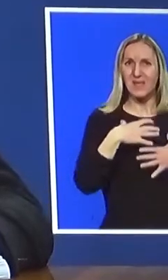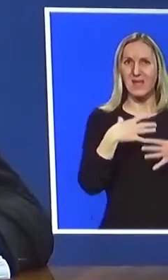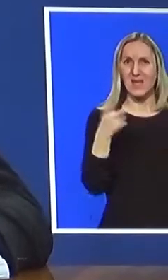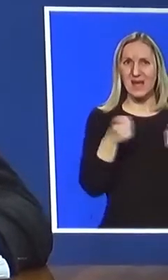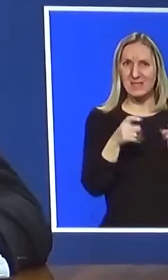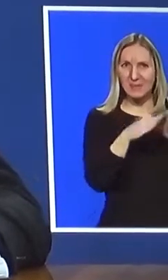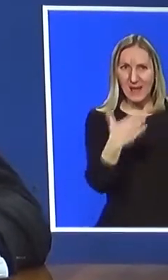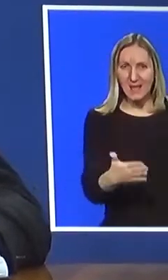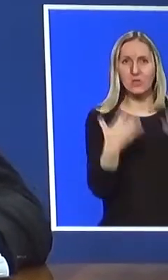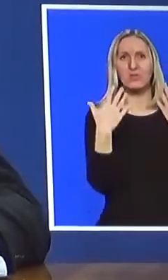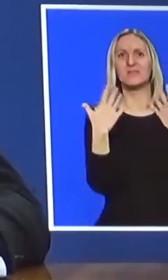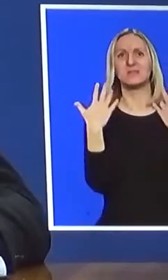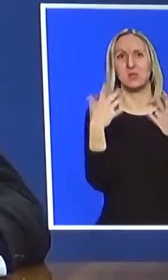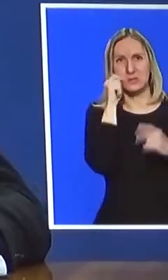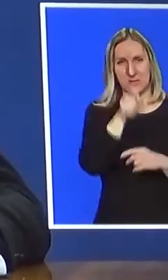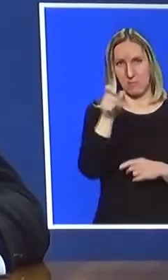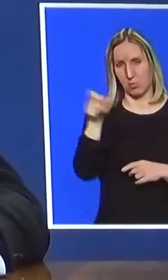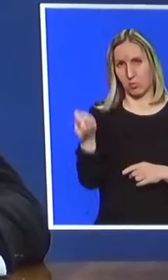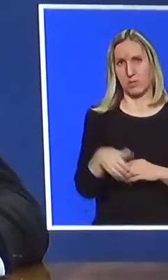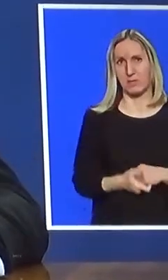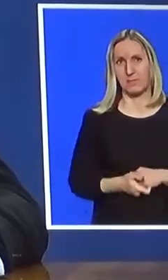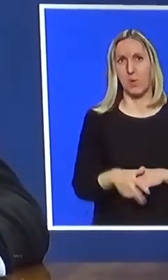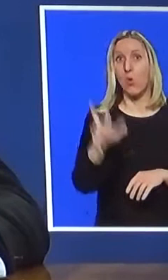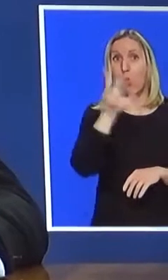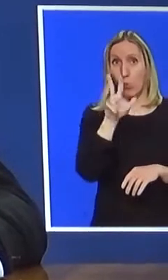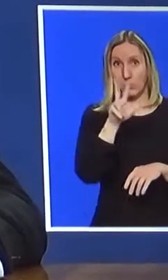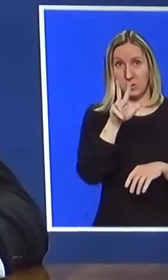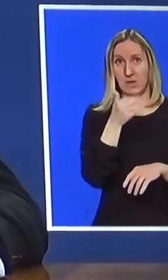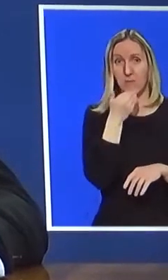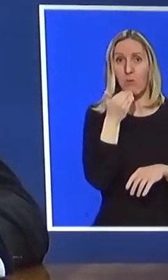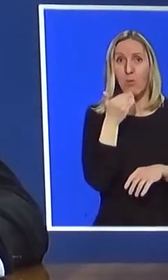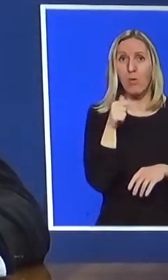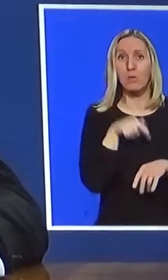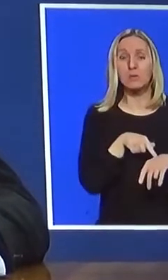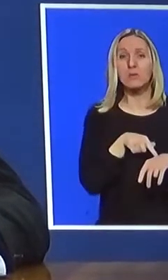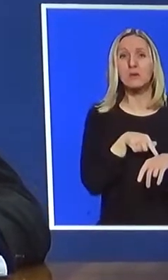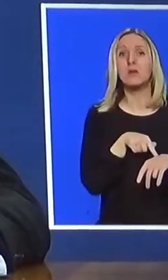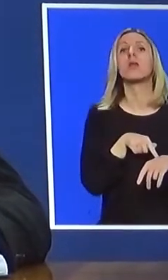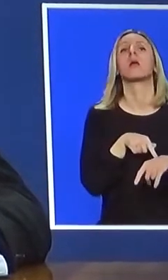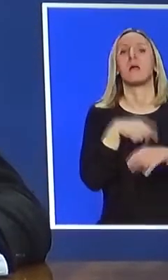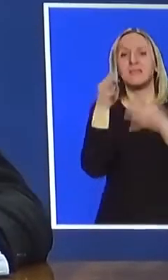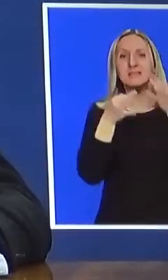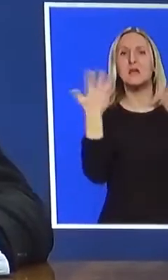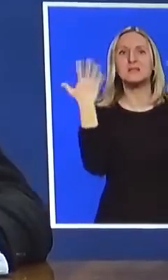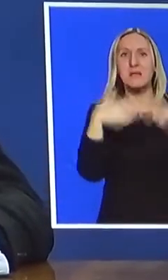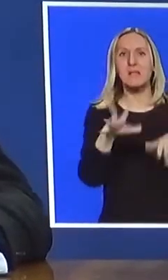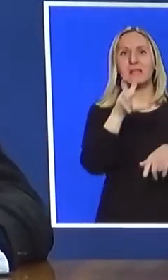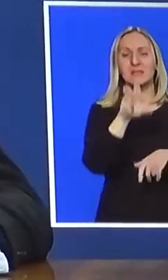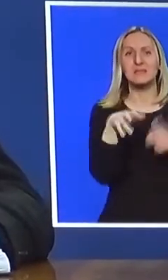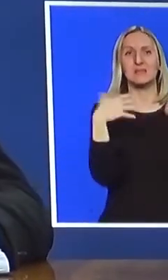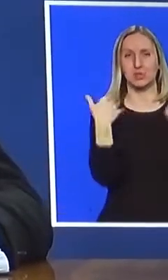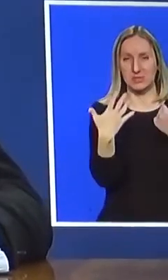pacijenata. U 15 časova ukupno je testirano do 15 časova 7360